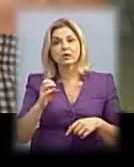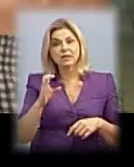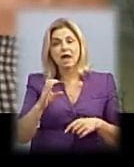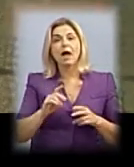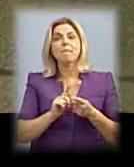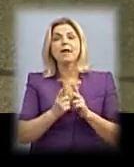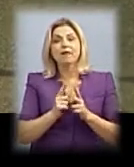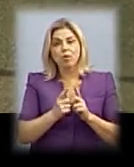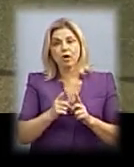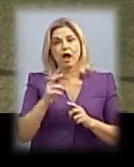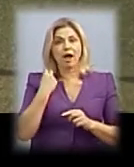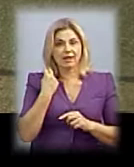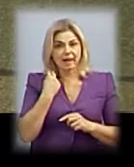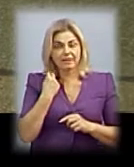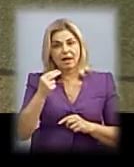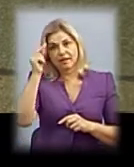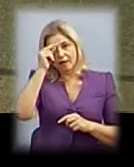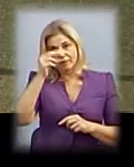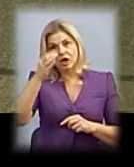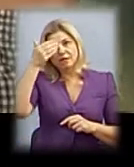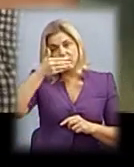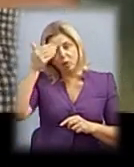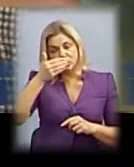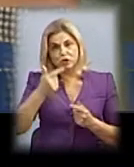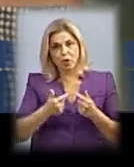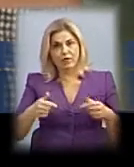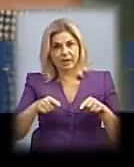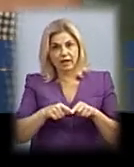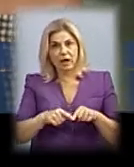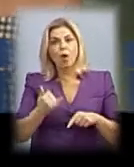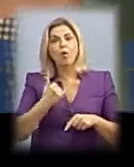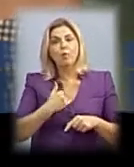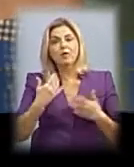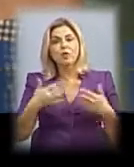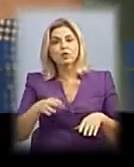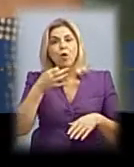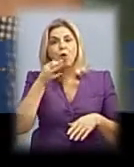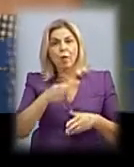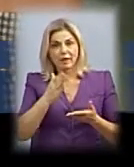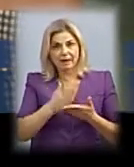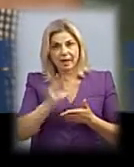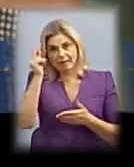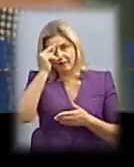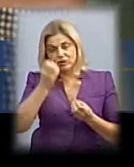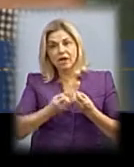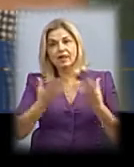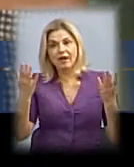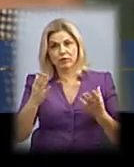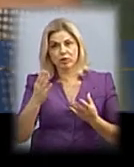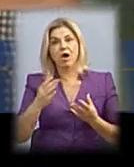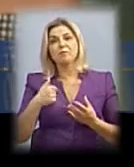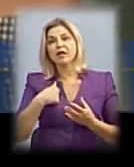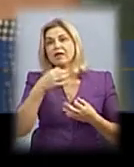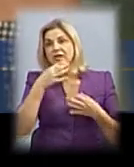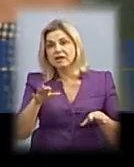англійської мови. Навчатиметься на заочному відділенні. У мене вже був досвід навчання на денному стаціонарі. Мені не сподобалось. Я пішла